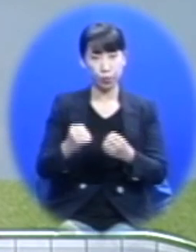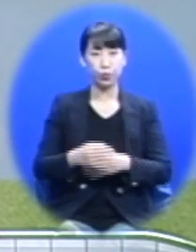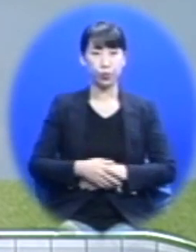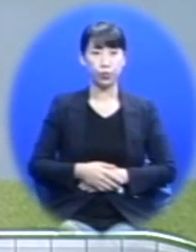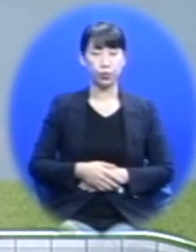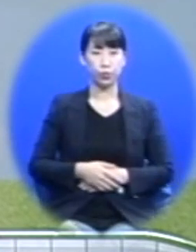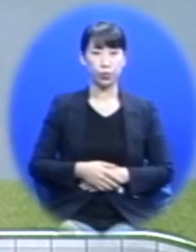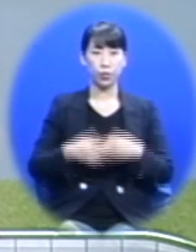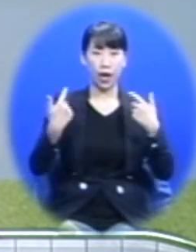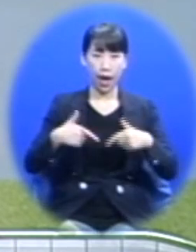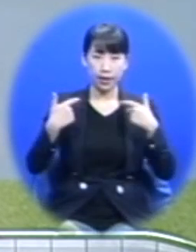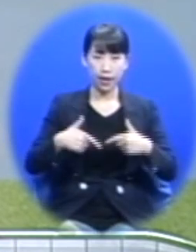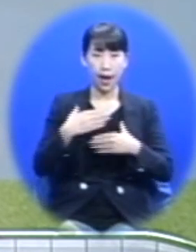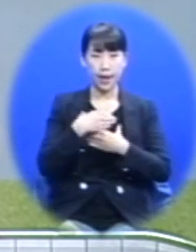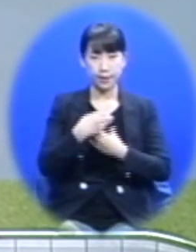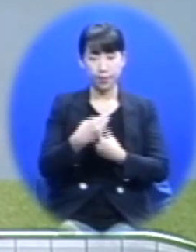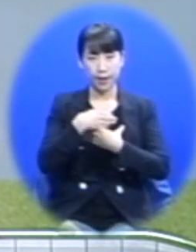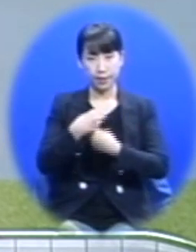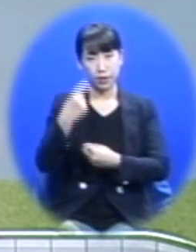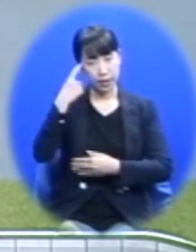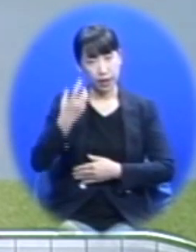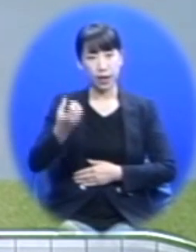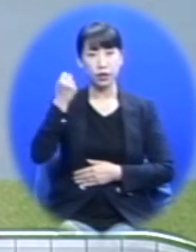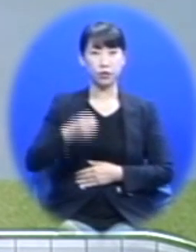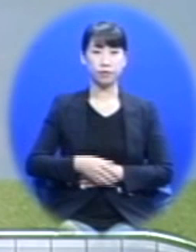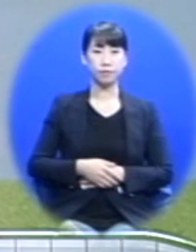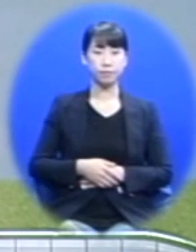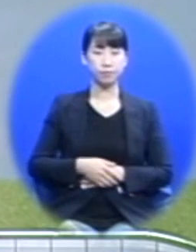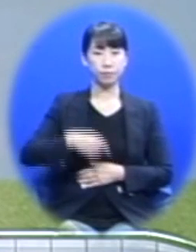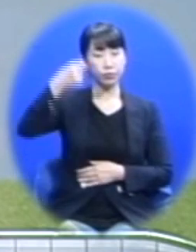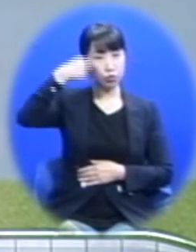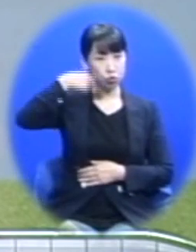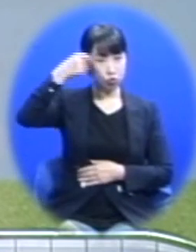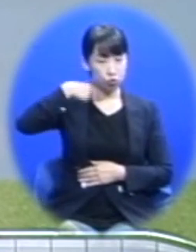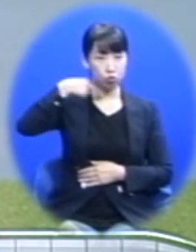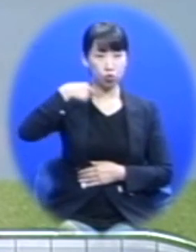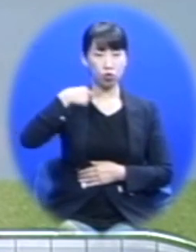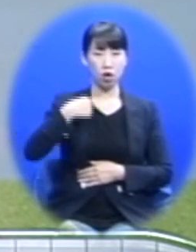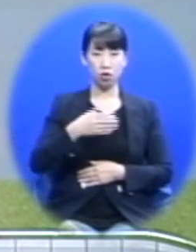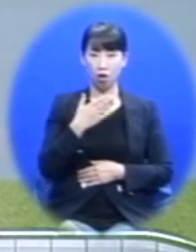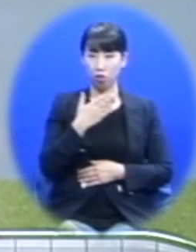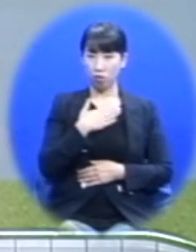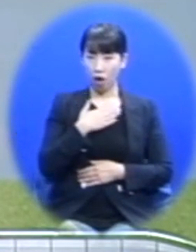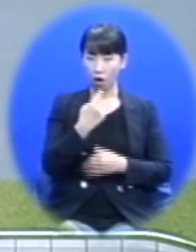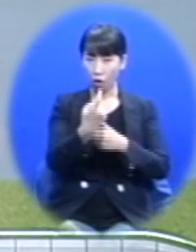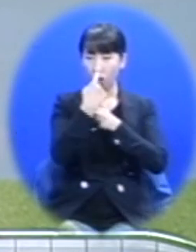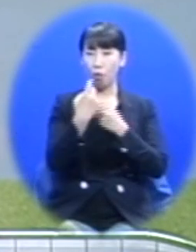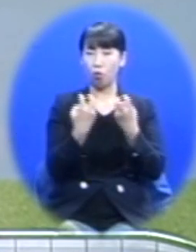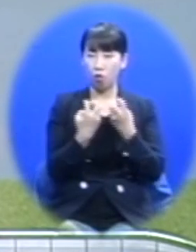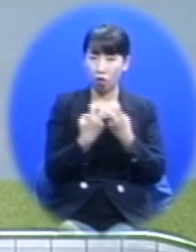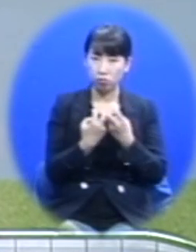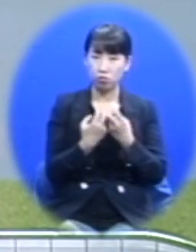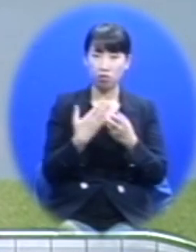항상 생각은 안전한 것이에요. 중국 공안에게 내 신분이 드러나면 안 돼. 내가 붙들려 가는